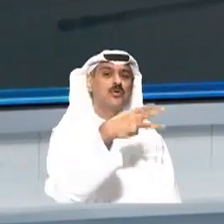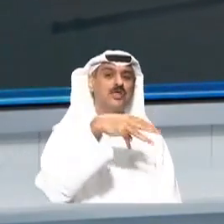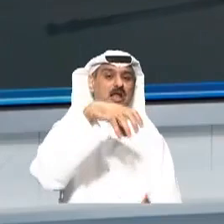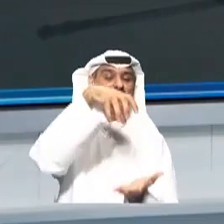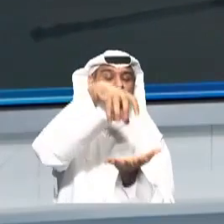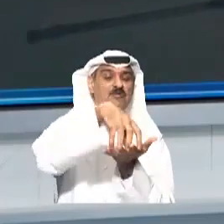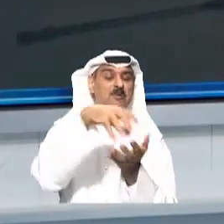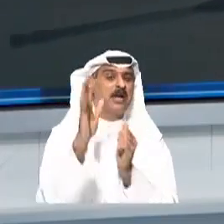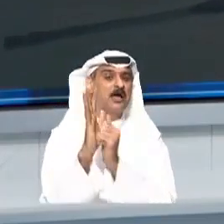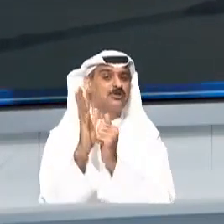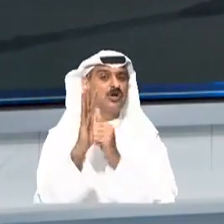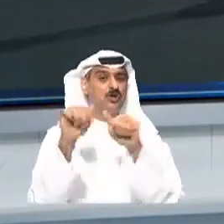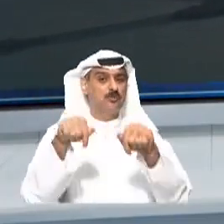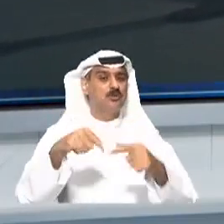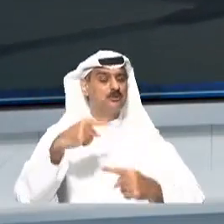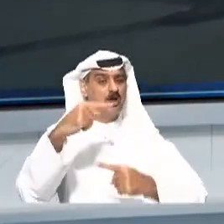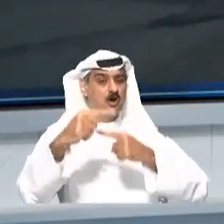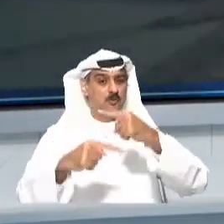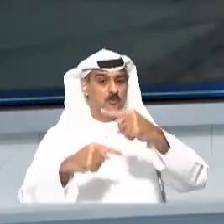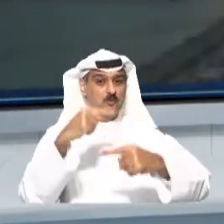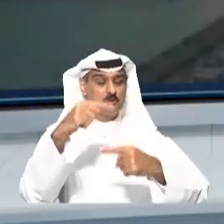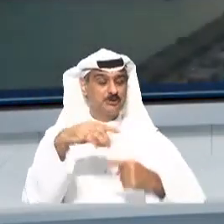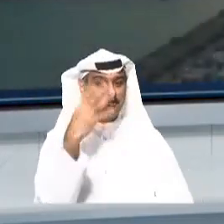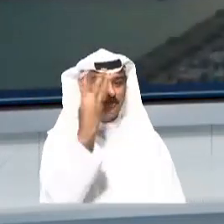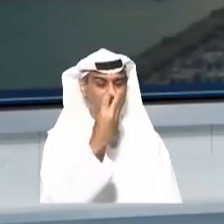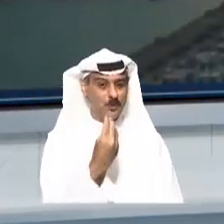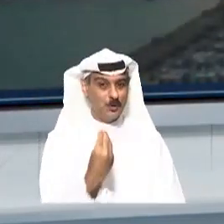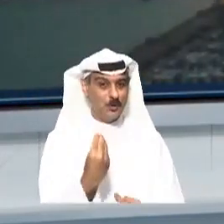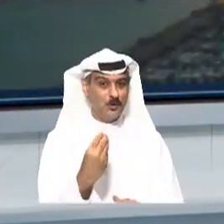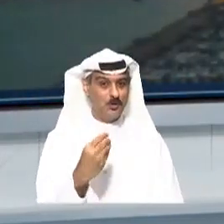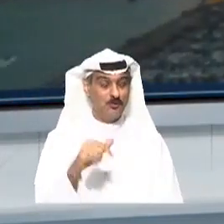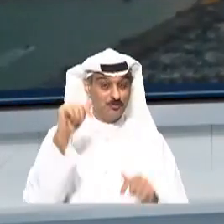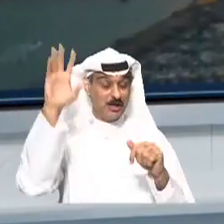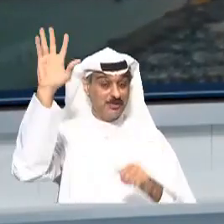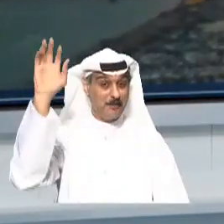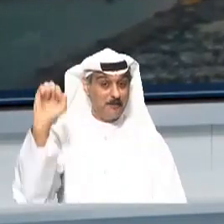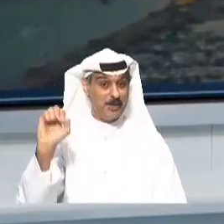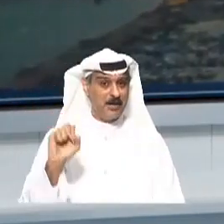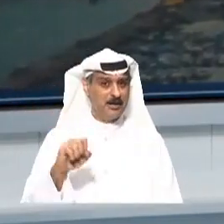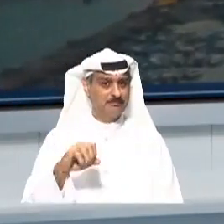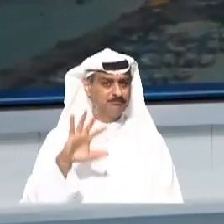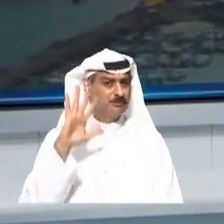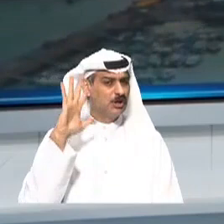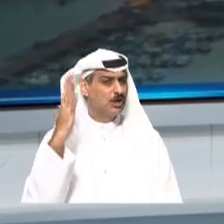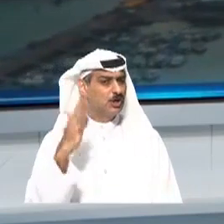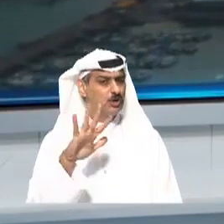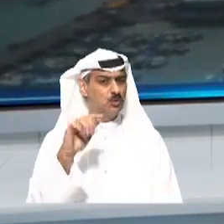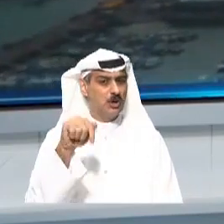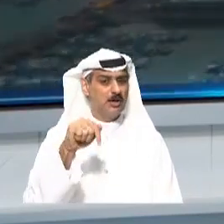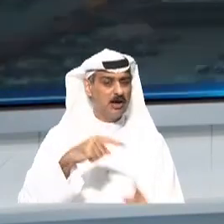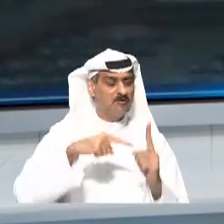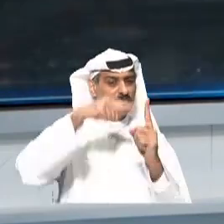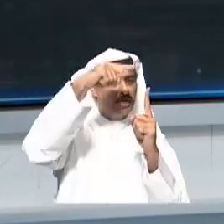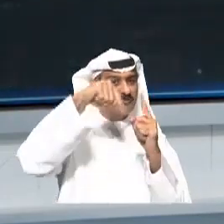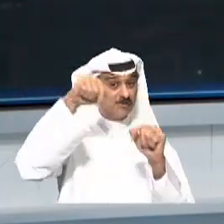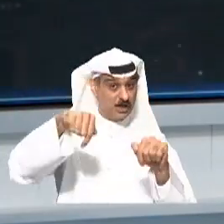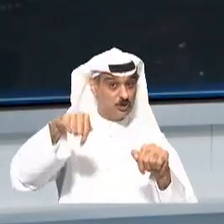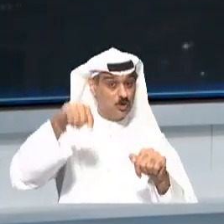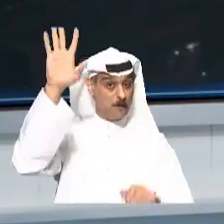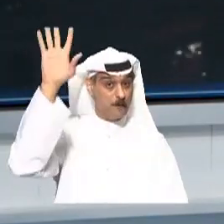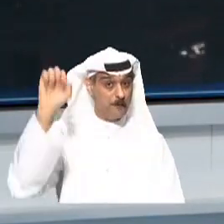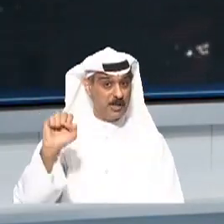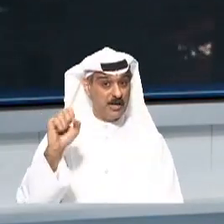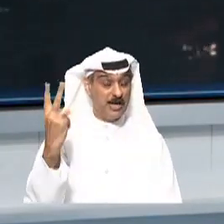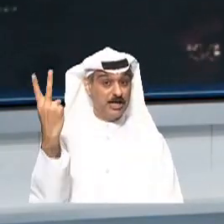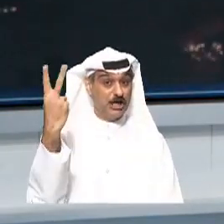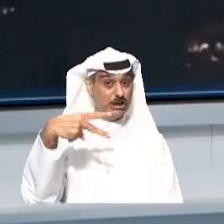السكنية. راح تستمر ويانا الأجواء المعتدلة في الليل، متوقع أن تكون درجات الحرارة في هذه الليلة متفاوتة ما بين